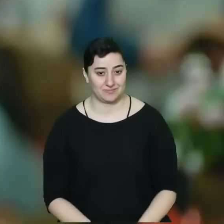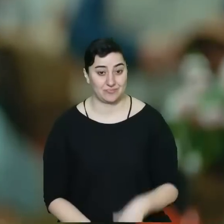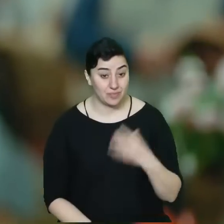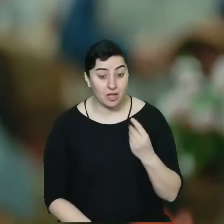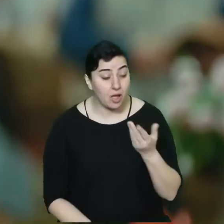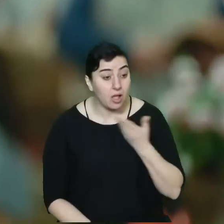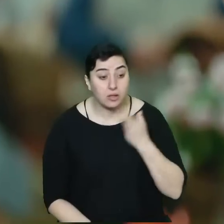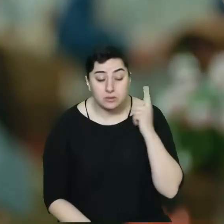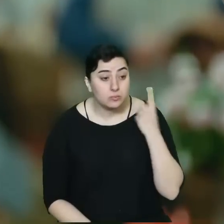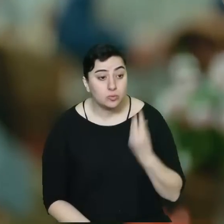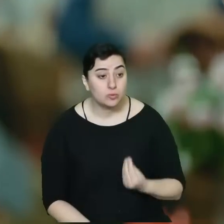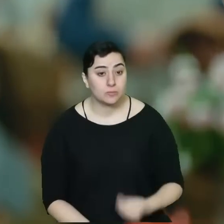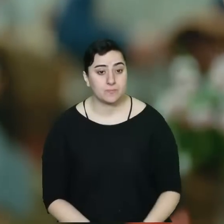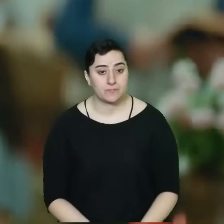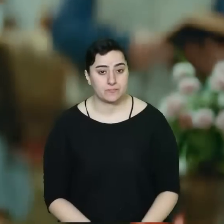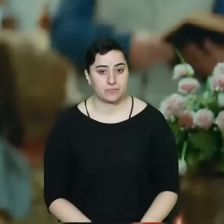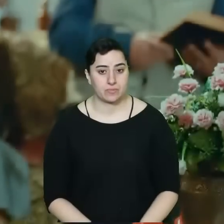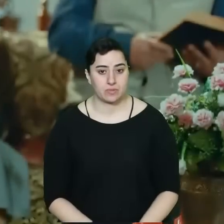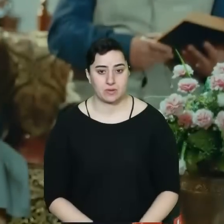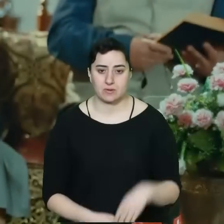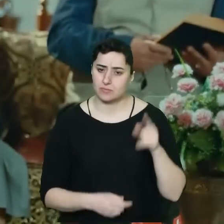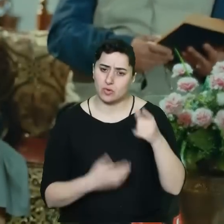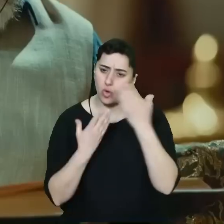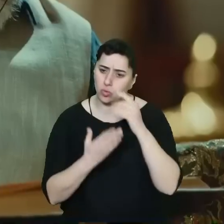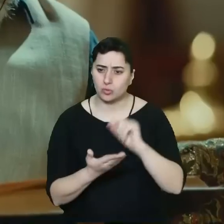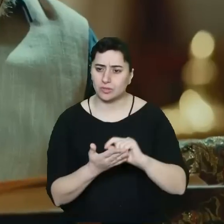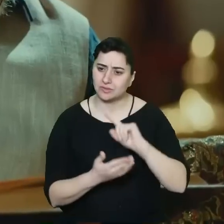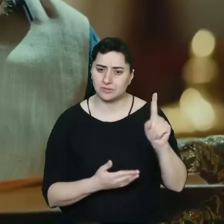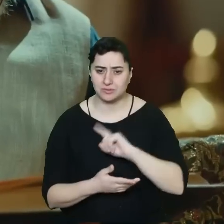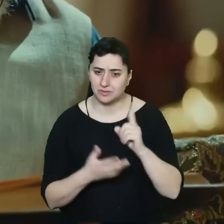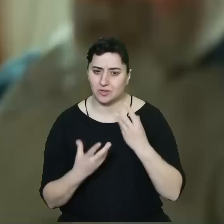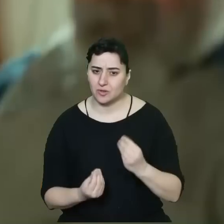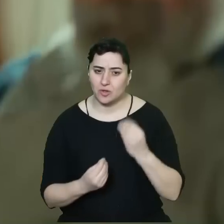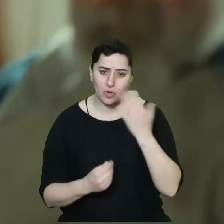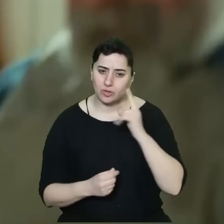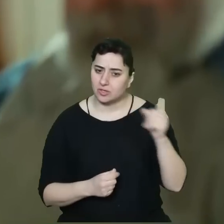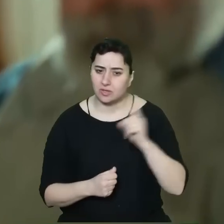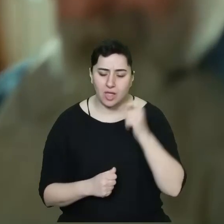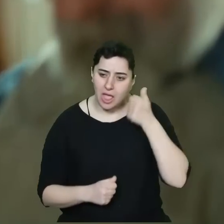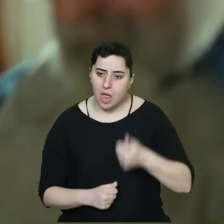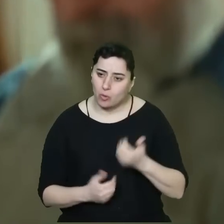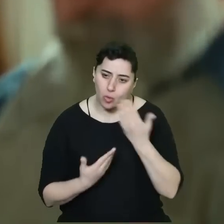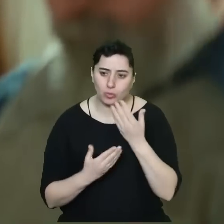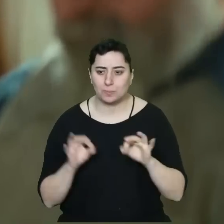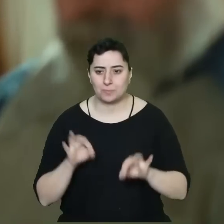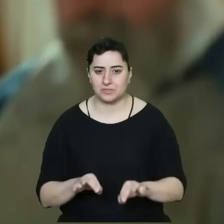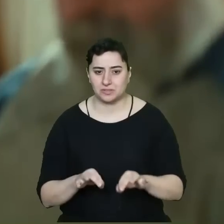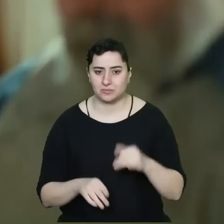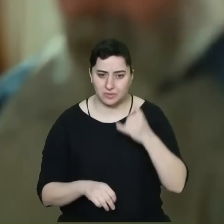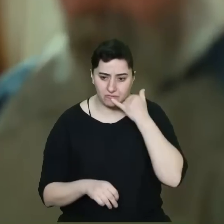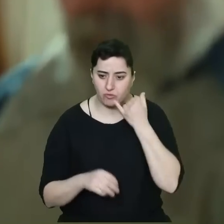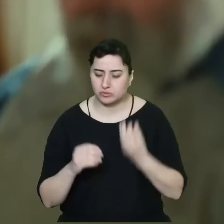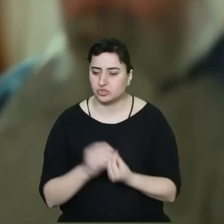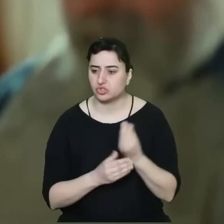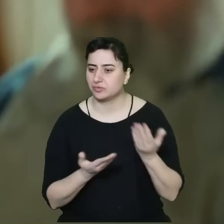He dinleyeyim, anlat. Bari biz bunu okula yazdıralım bey. Bütün gün okula gidip geliyor nasılsa. Bir de bu telefon